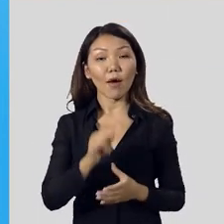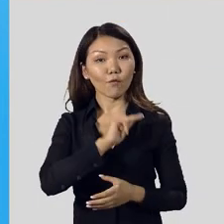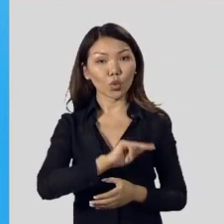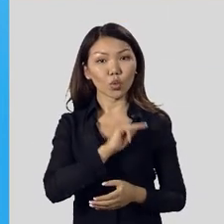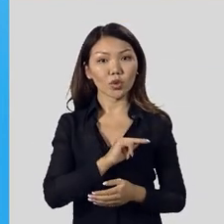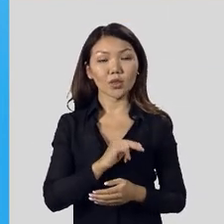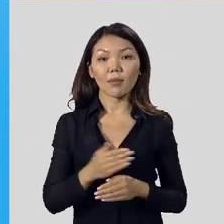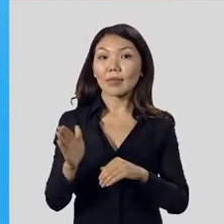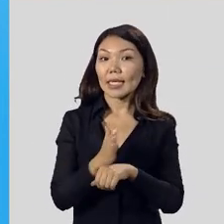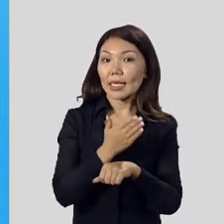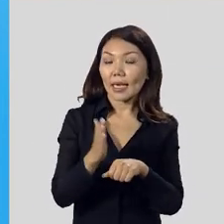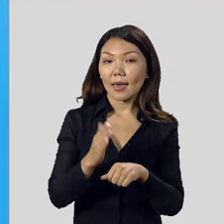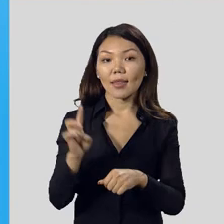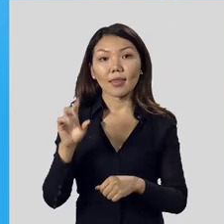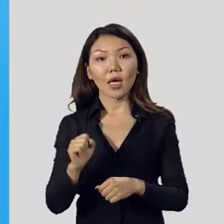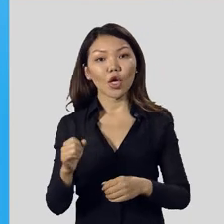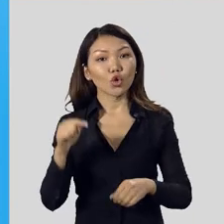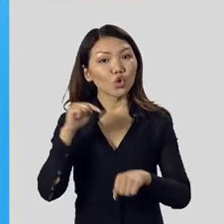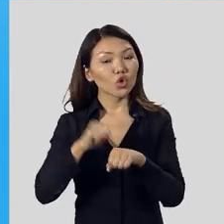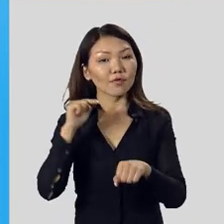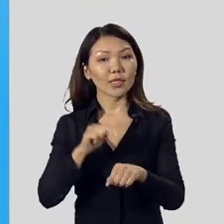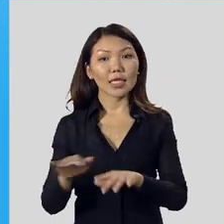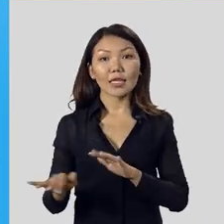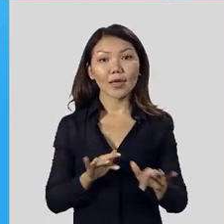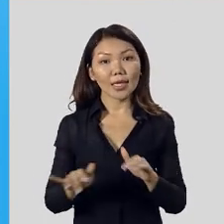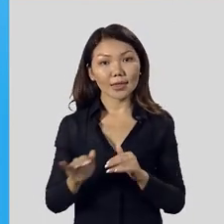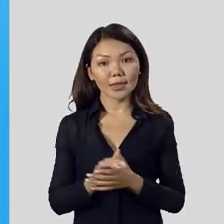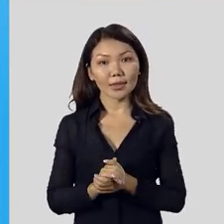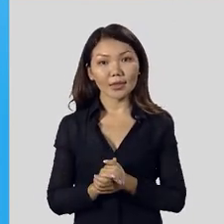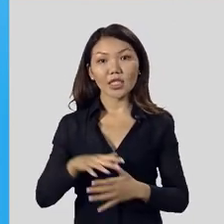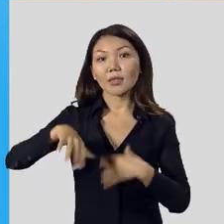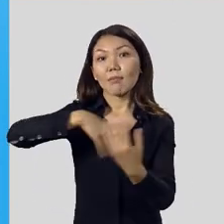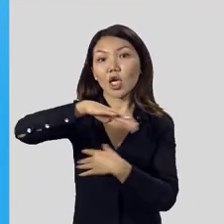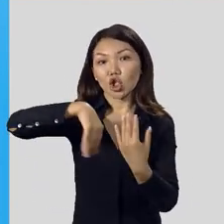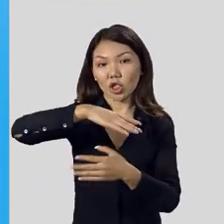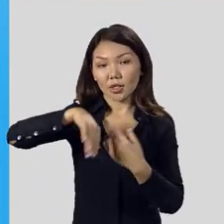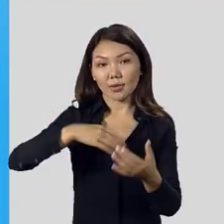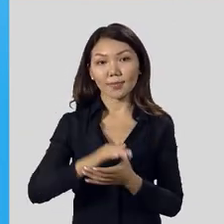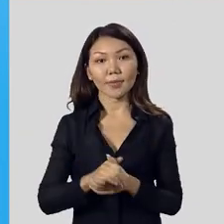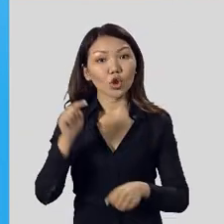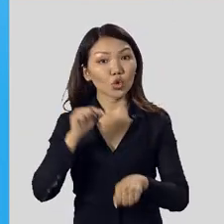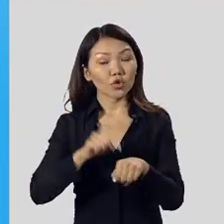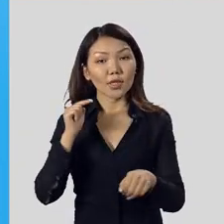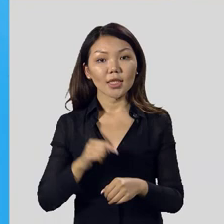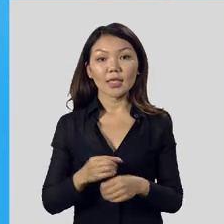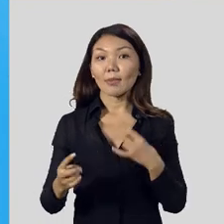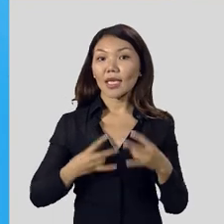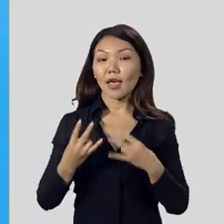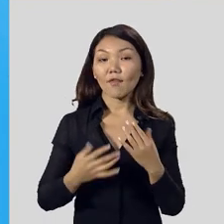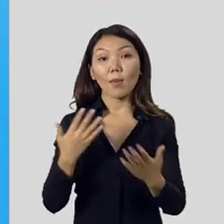функциям делят на чувствительные, двигательные и смешанные. К чувствительным